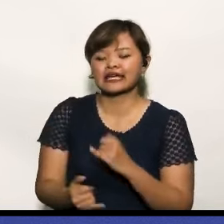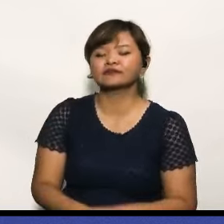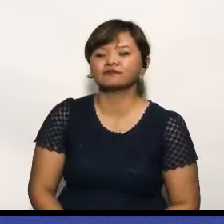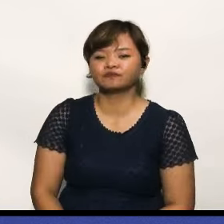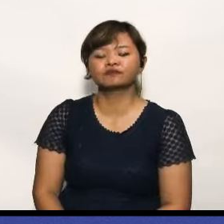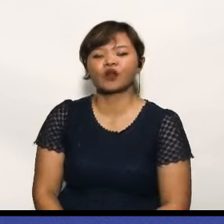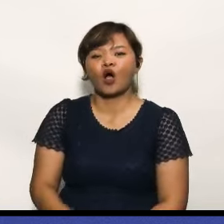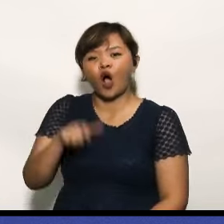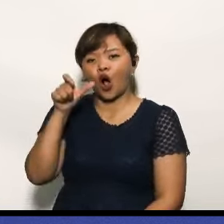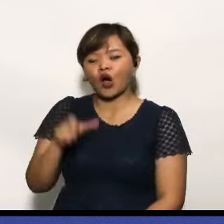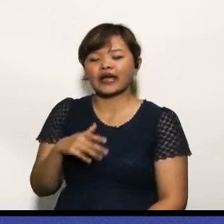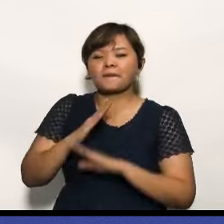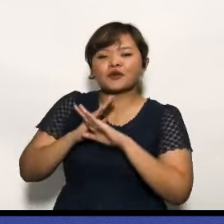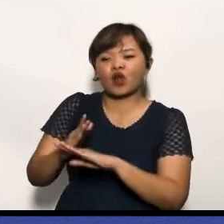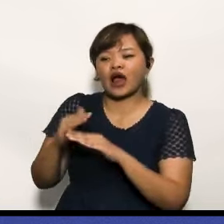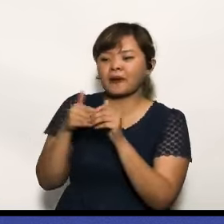yang menolak lead,